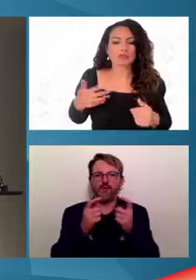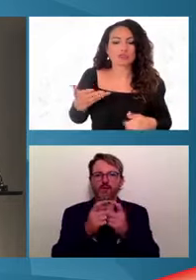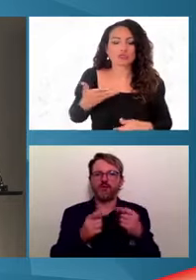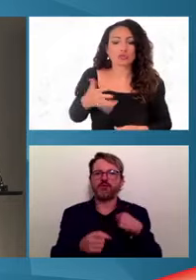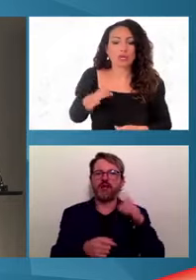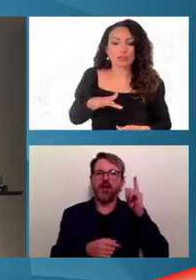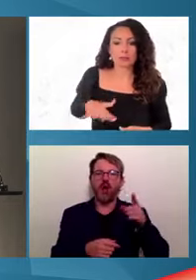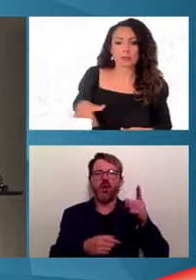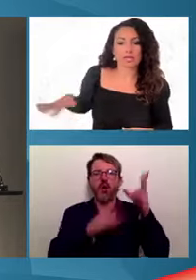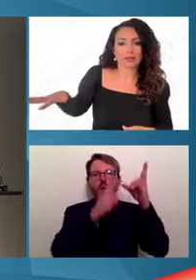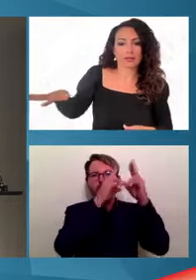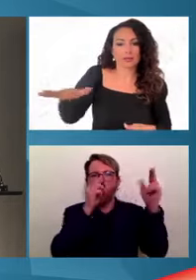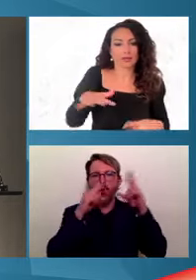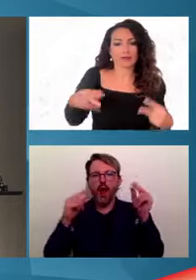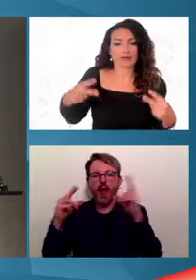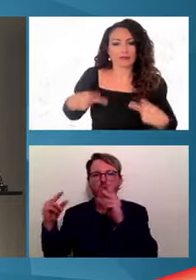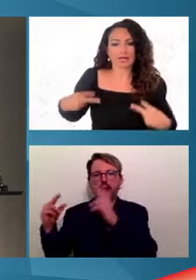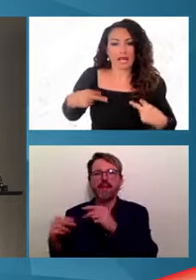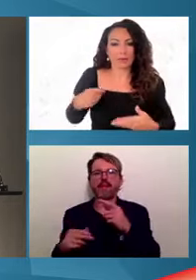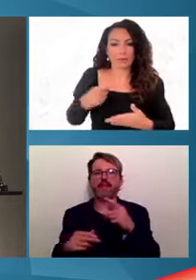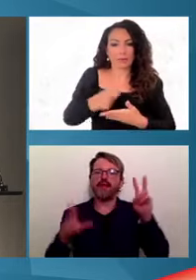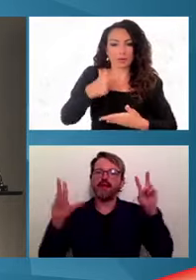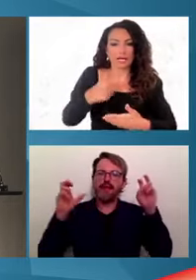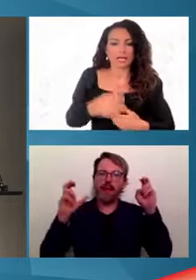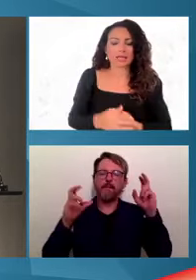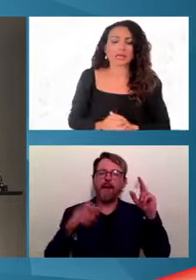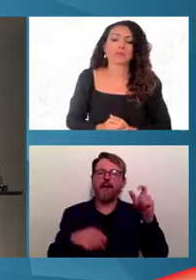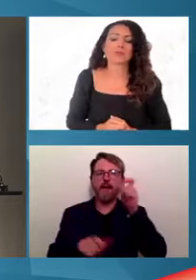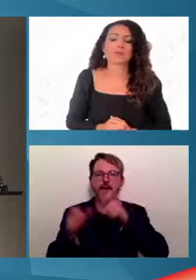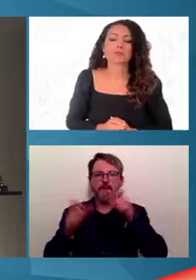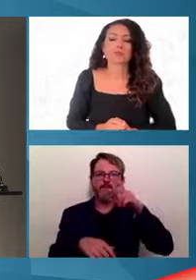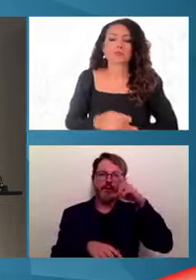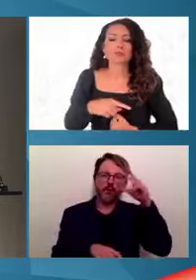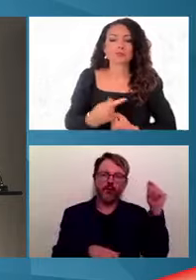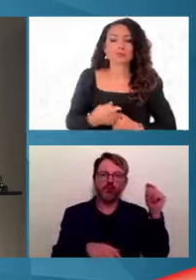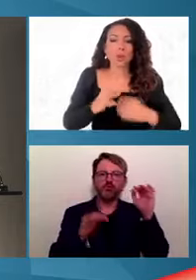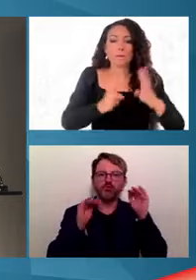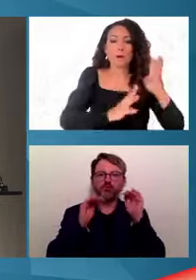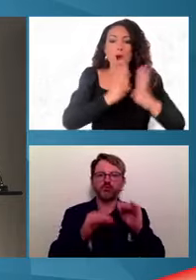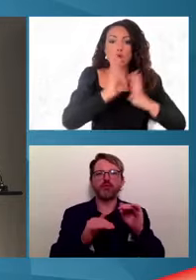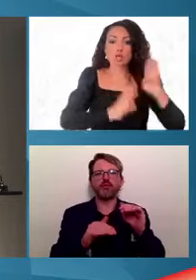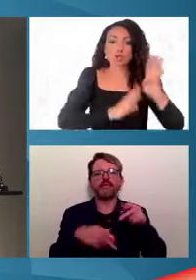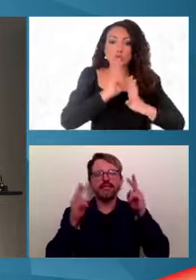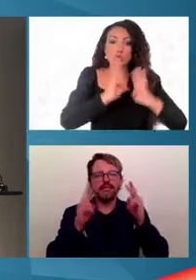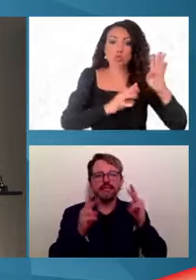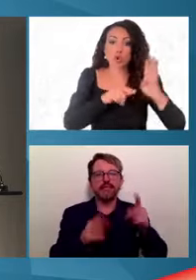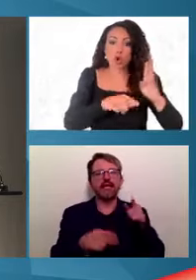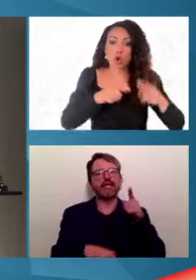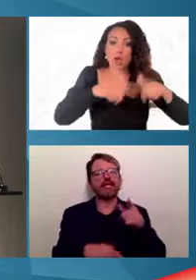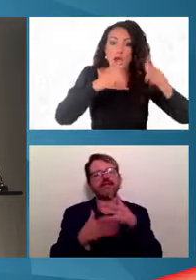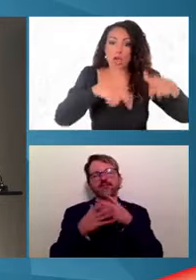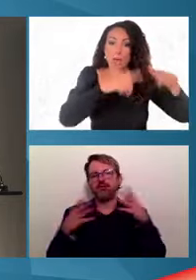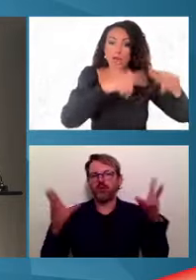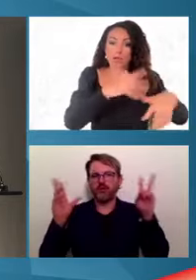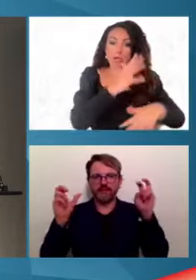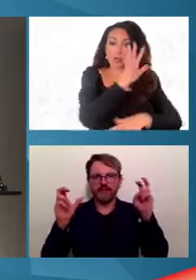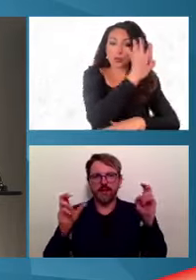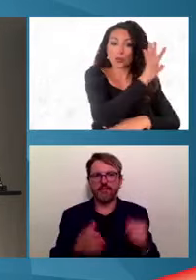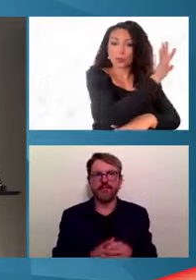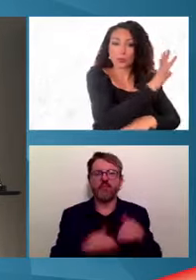natürlich, aber vor allem auch das Thema Bevölkerungsschutz, die Sicherheit in diesem Lebensraum, das ein zentrales Thema ist und sein